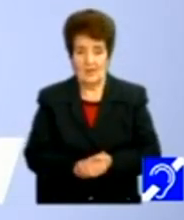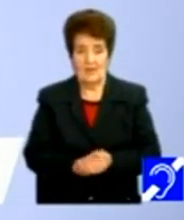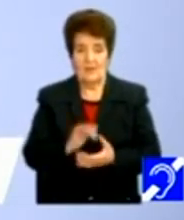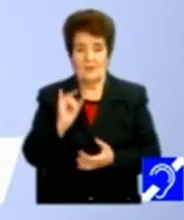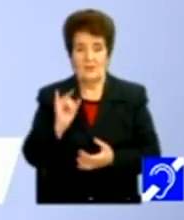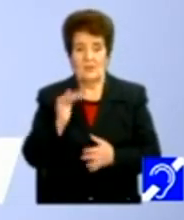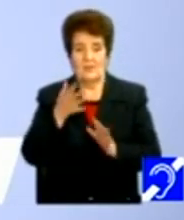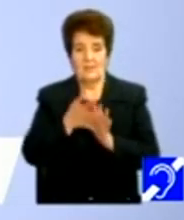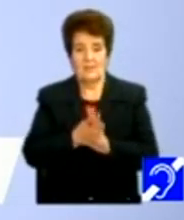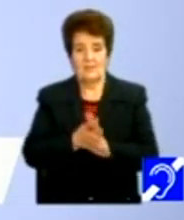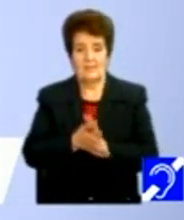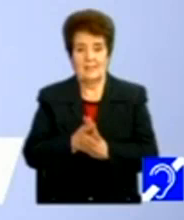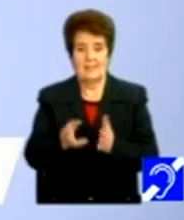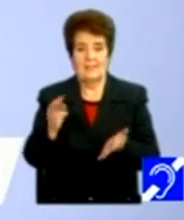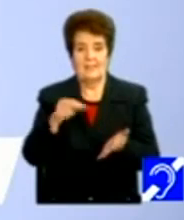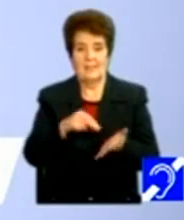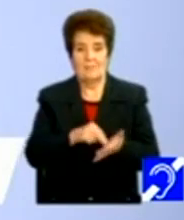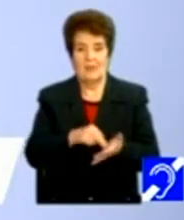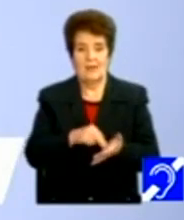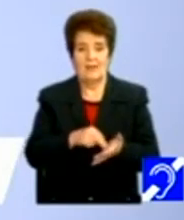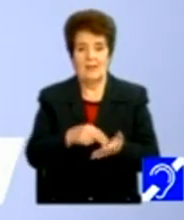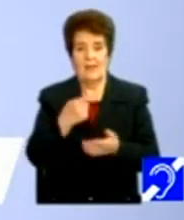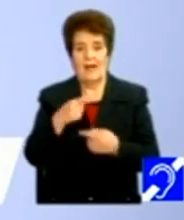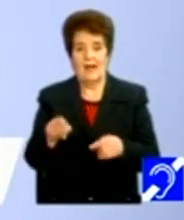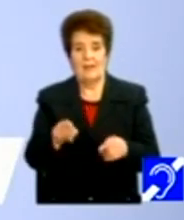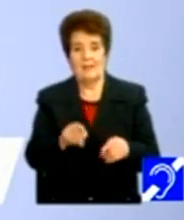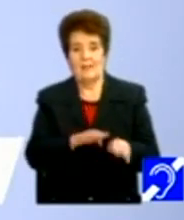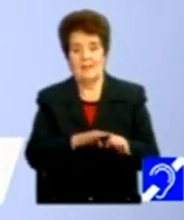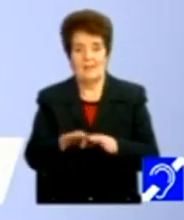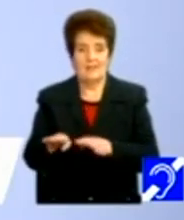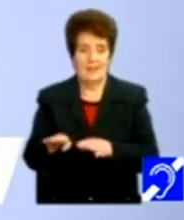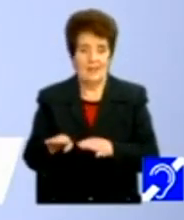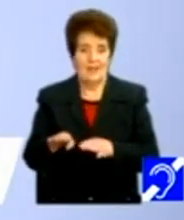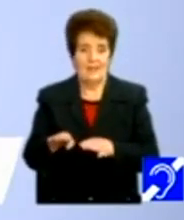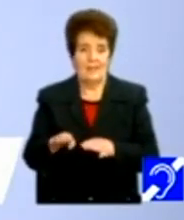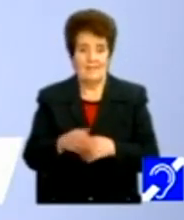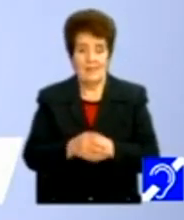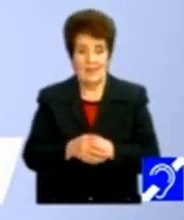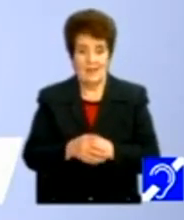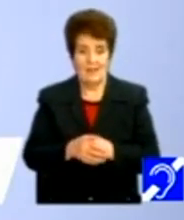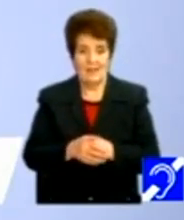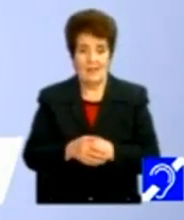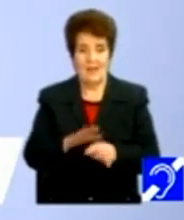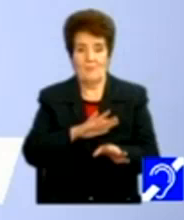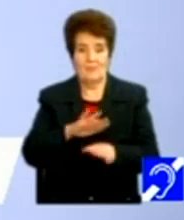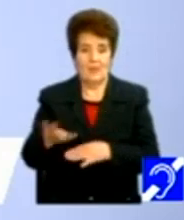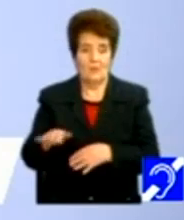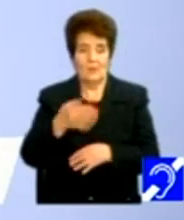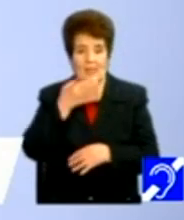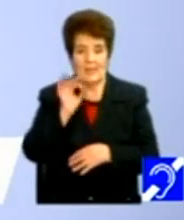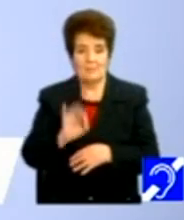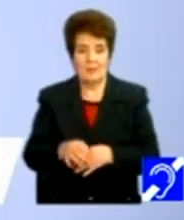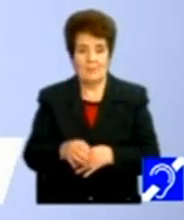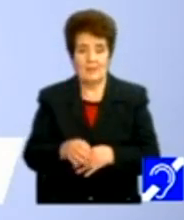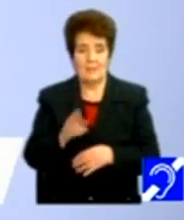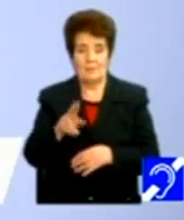filtre se stabilesc la alte nivele decât poate președintele să controleze. Am trecut deja experiența asta prin